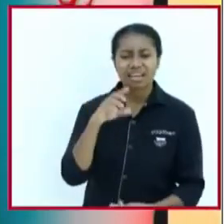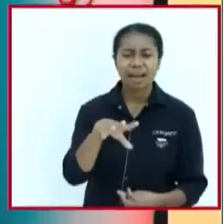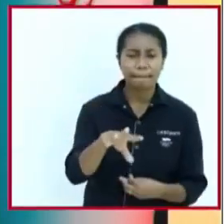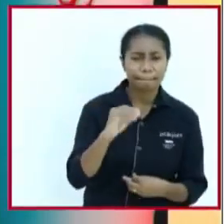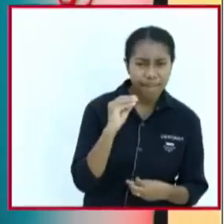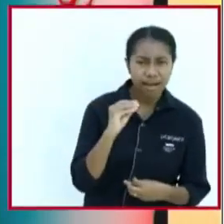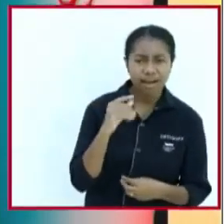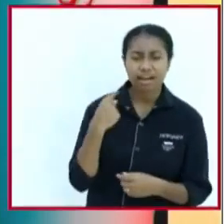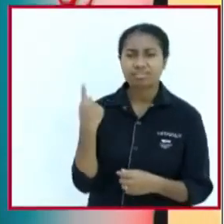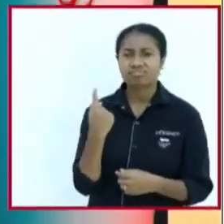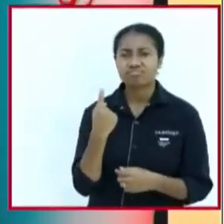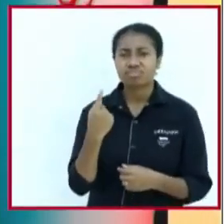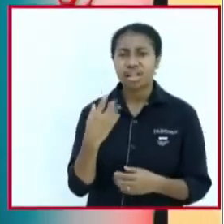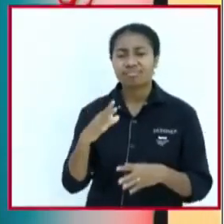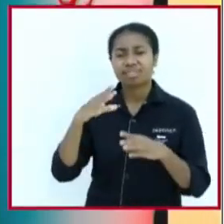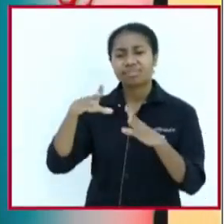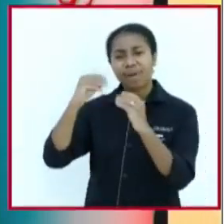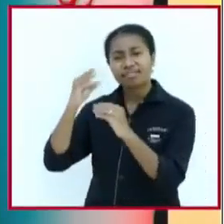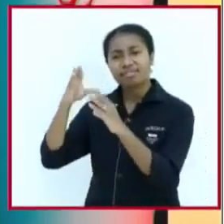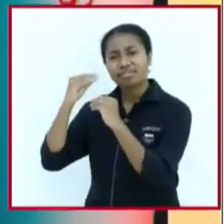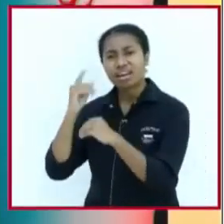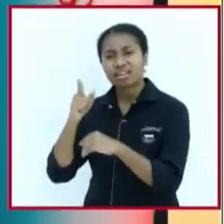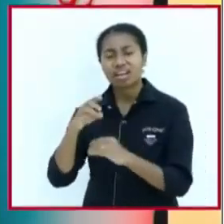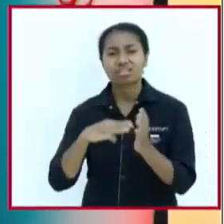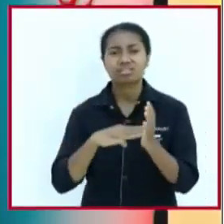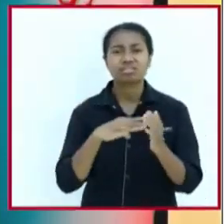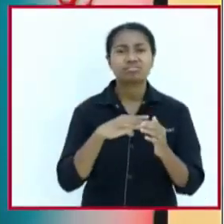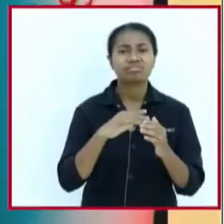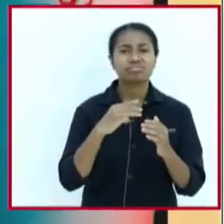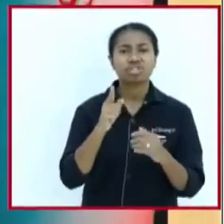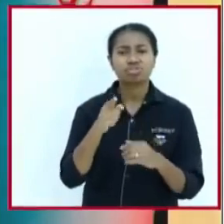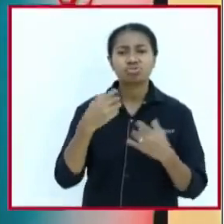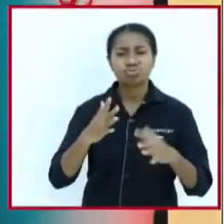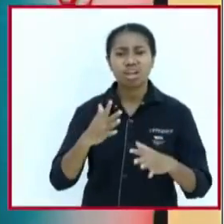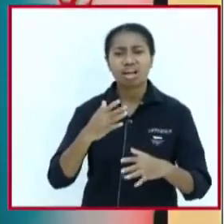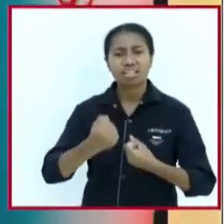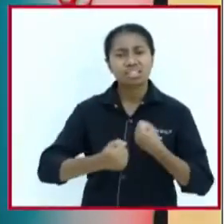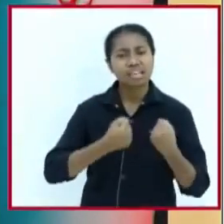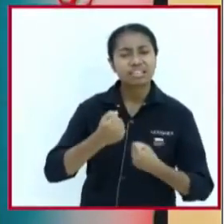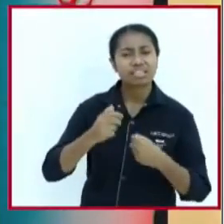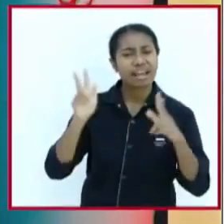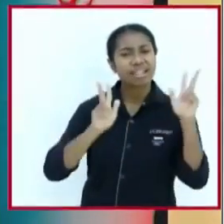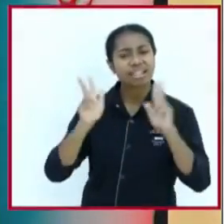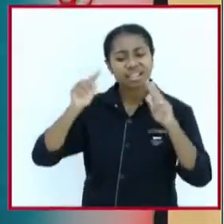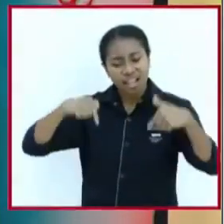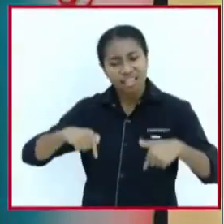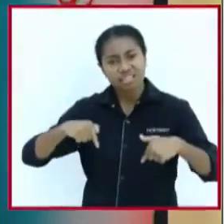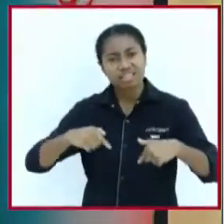berdakwah dan hal itu juga terjadi di NTT ini